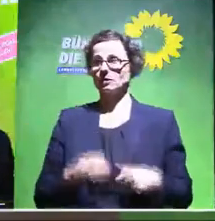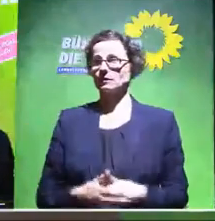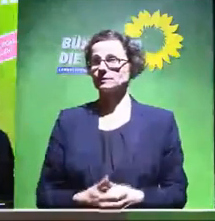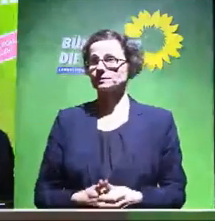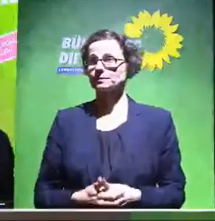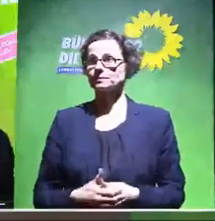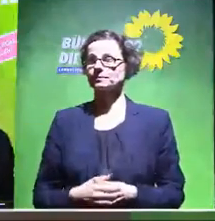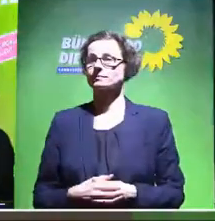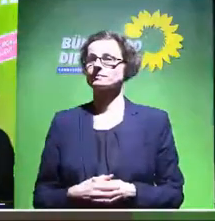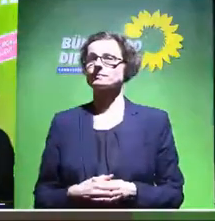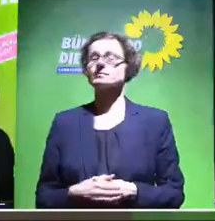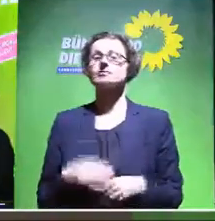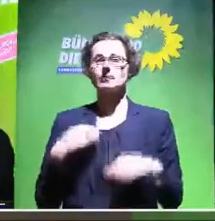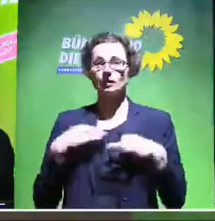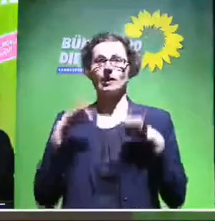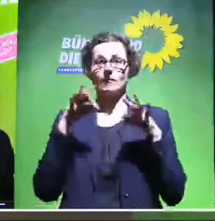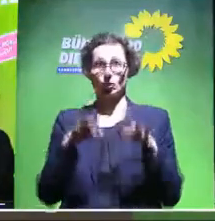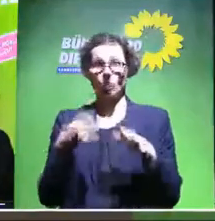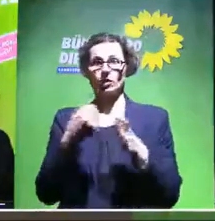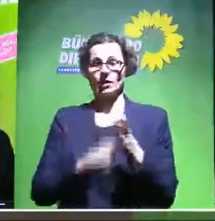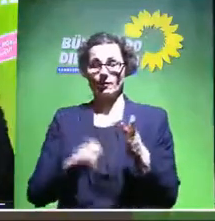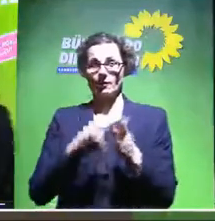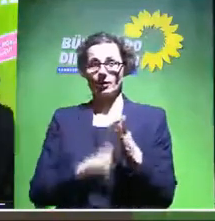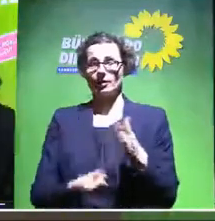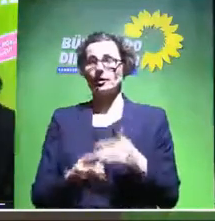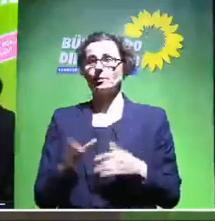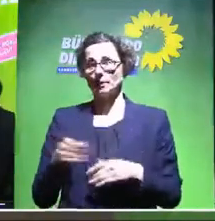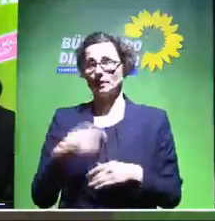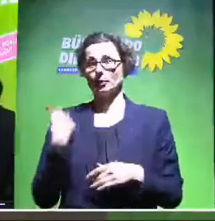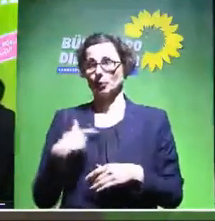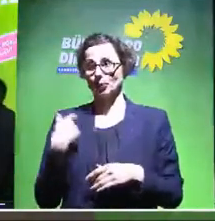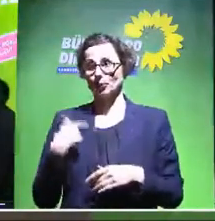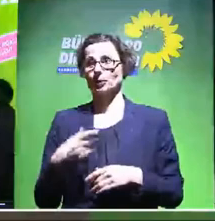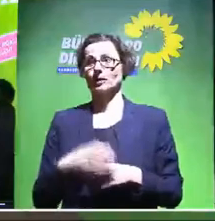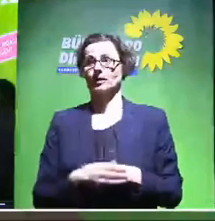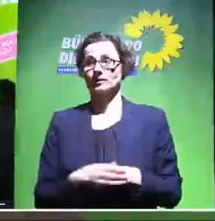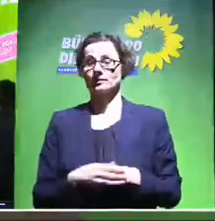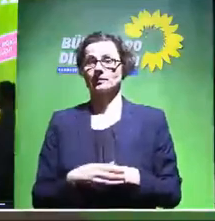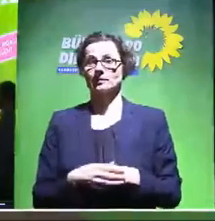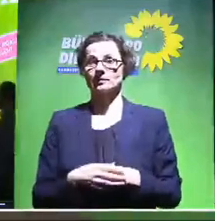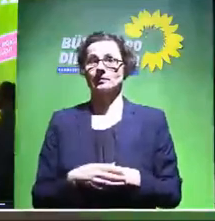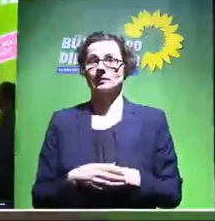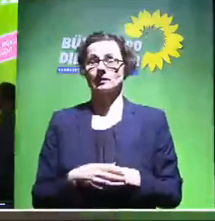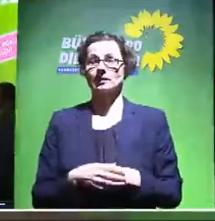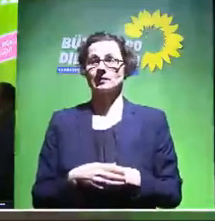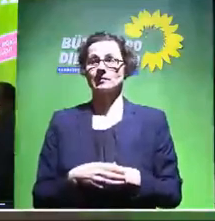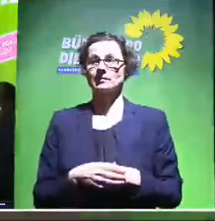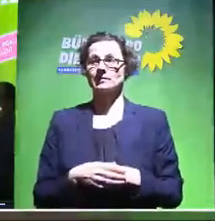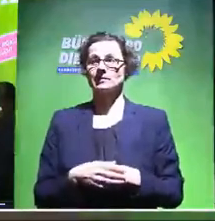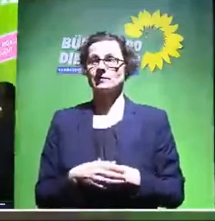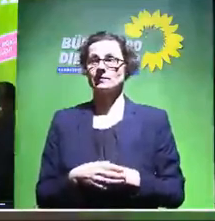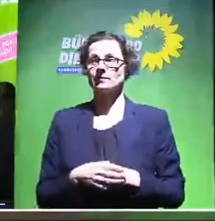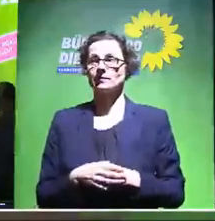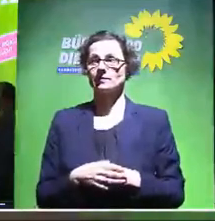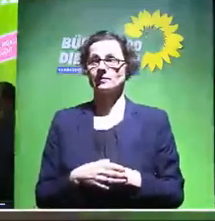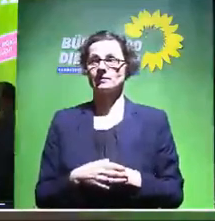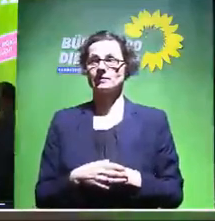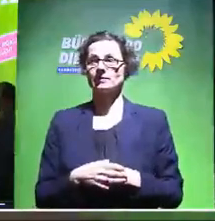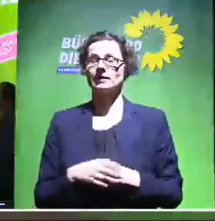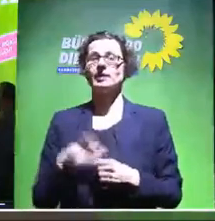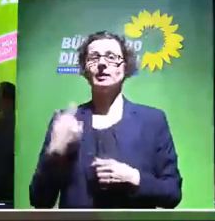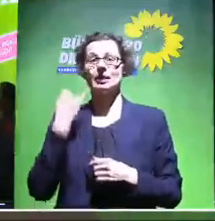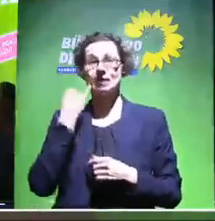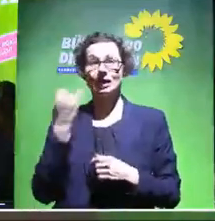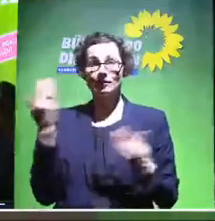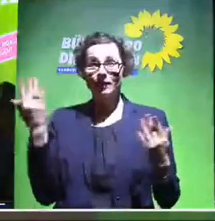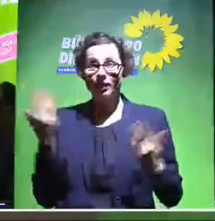Und dafür müssen wir den Regen aus der Kanalisation raushalten. Die Idee, die ist einfach. Wir